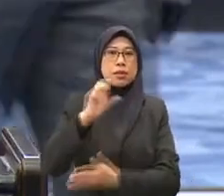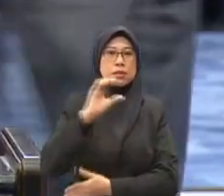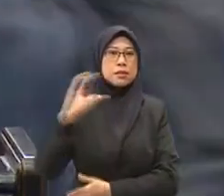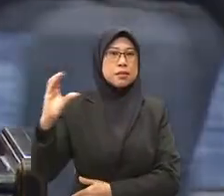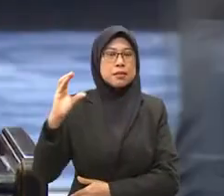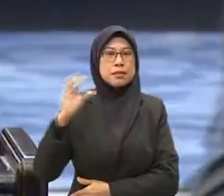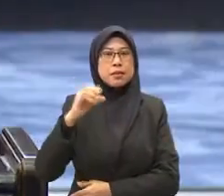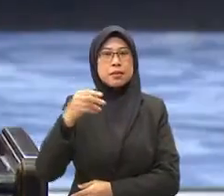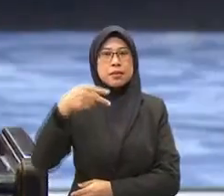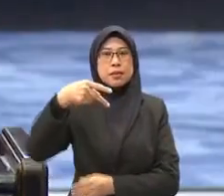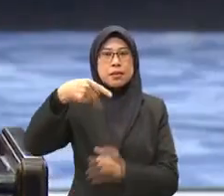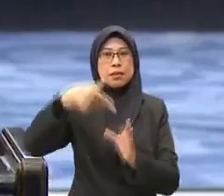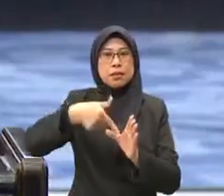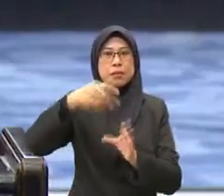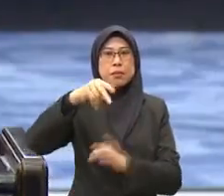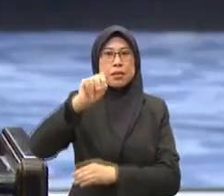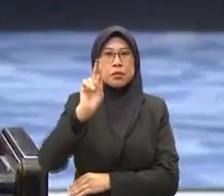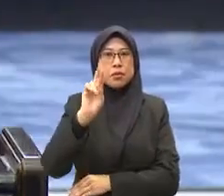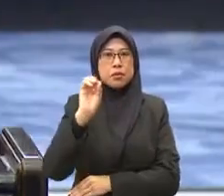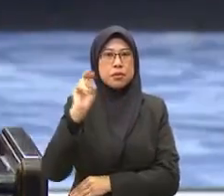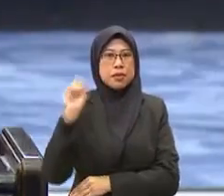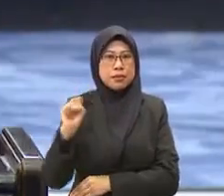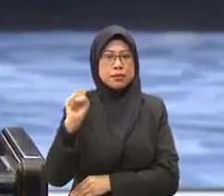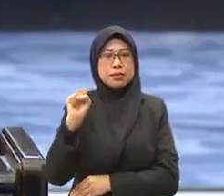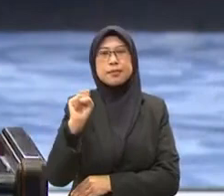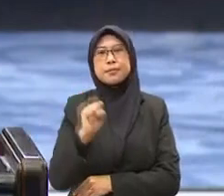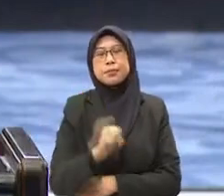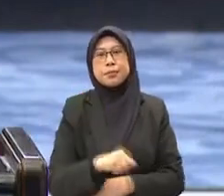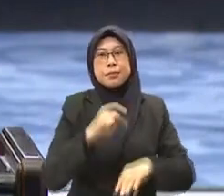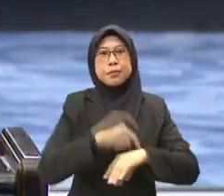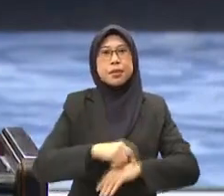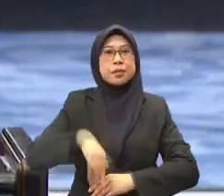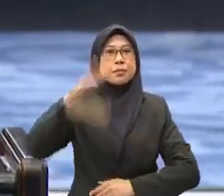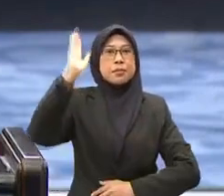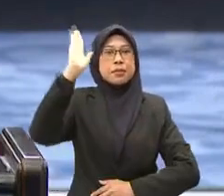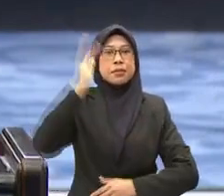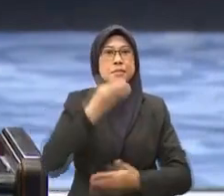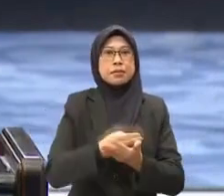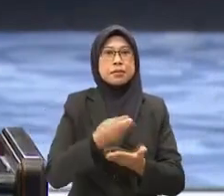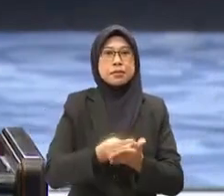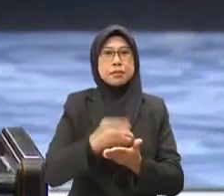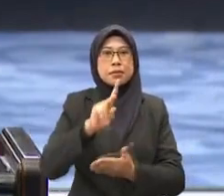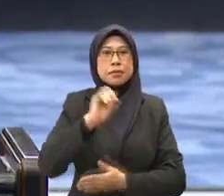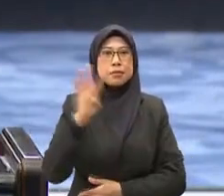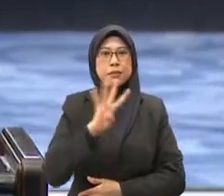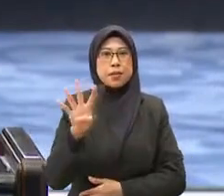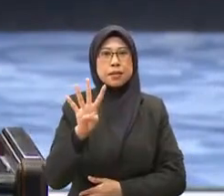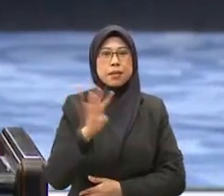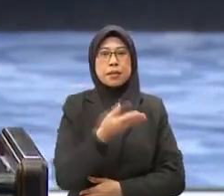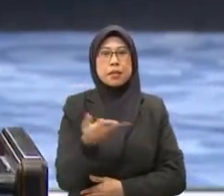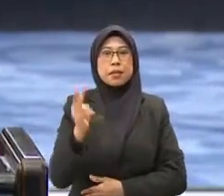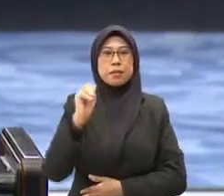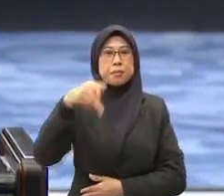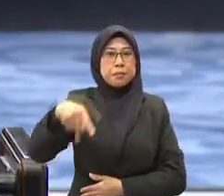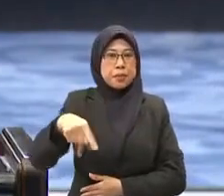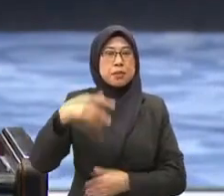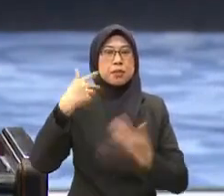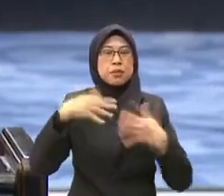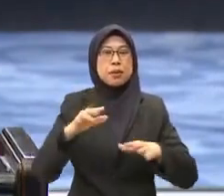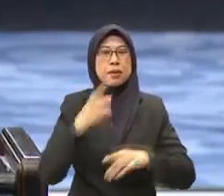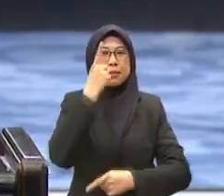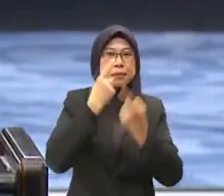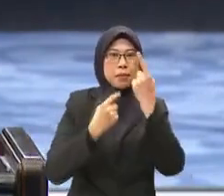dan Petronas tuan yang di-pertua semasa perbahasan belanjawan 2024 Kebanyakan ahli-ahli yang berhormat telah